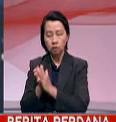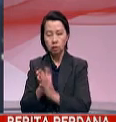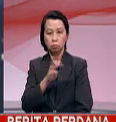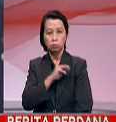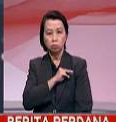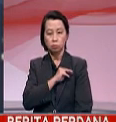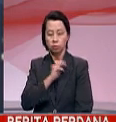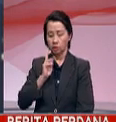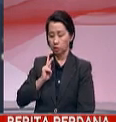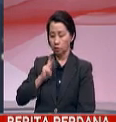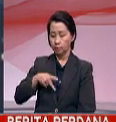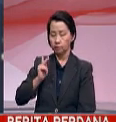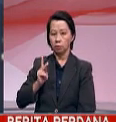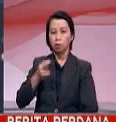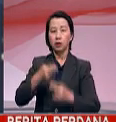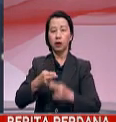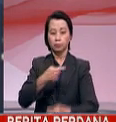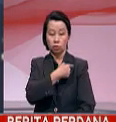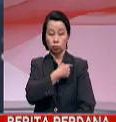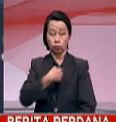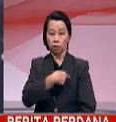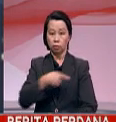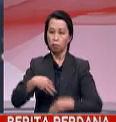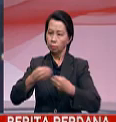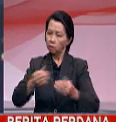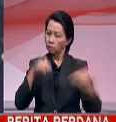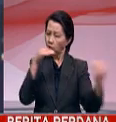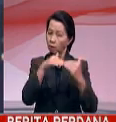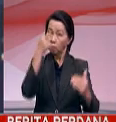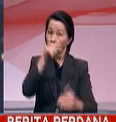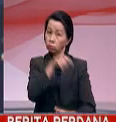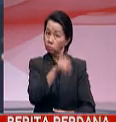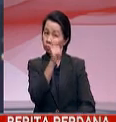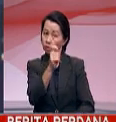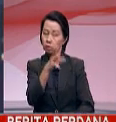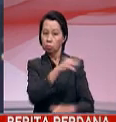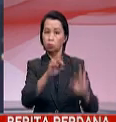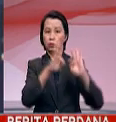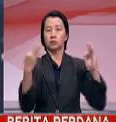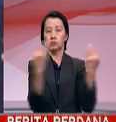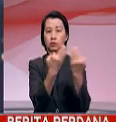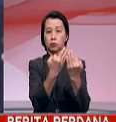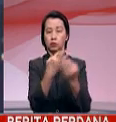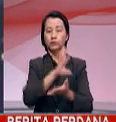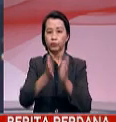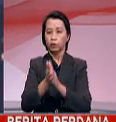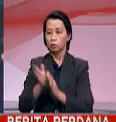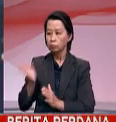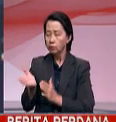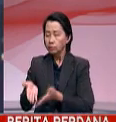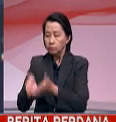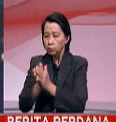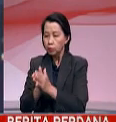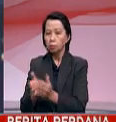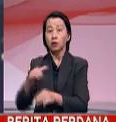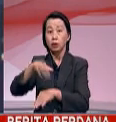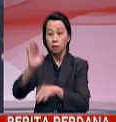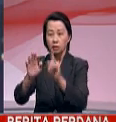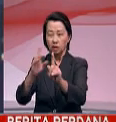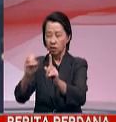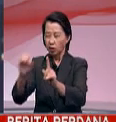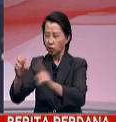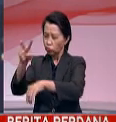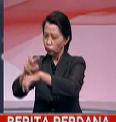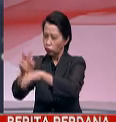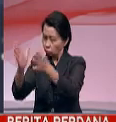dan Kerajaan Tempatan Zuraida Kamarudin bagi memberi keadilan kepada Allahyarham dan keluarganya. Justru beliau meminta untuk lebih 100 orang